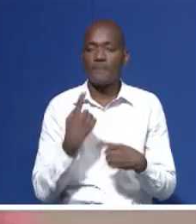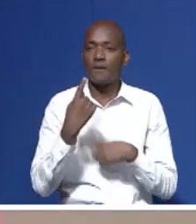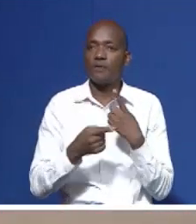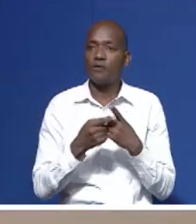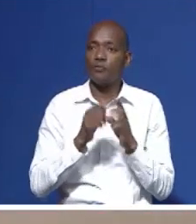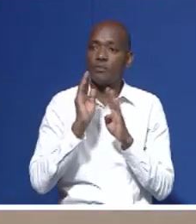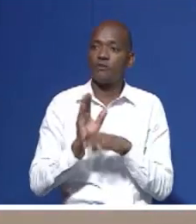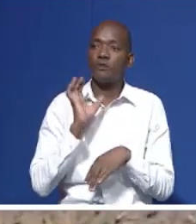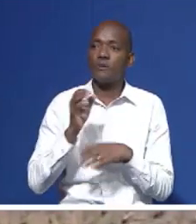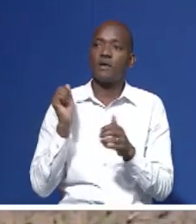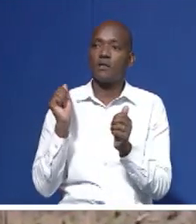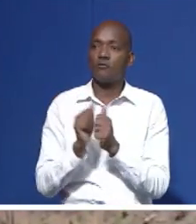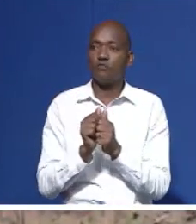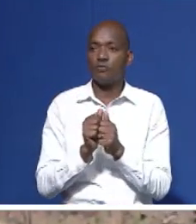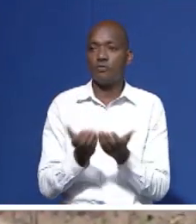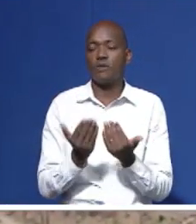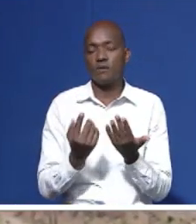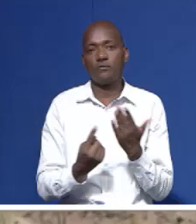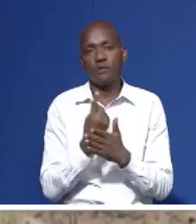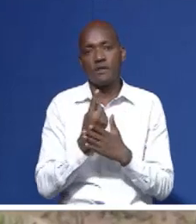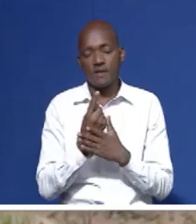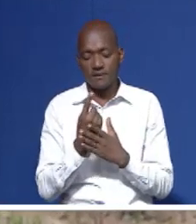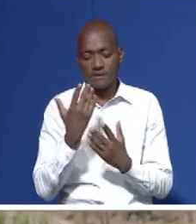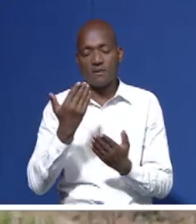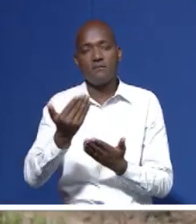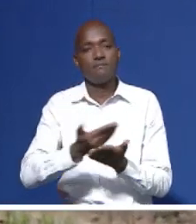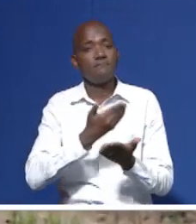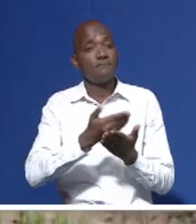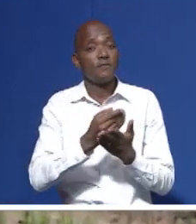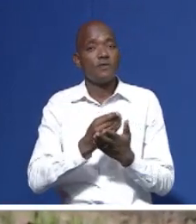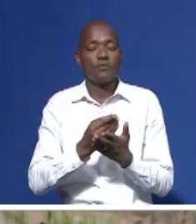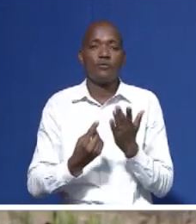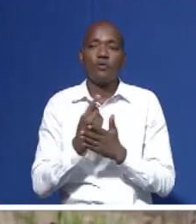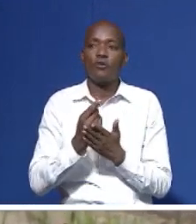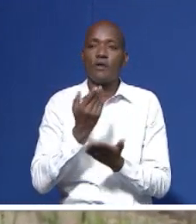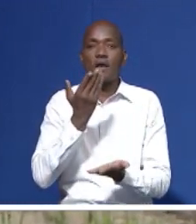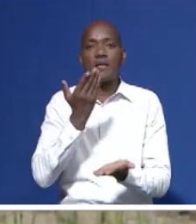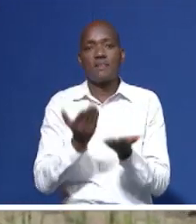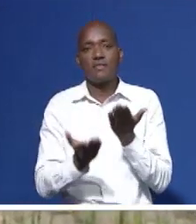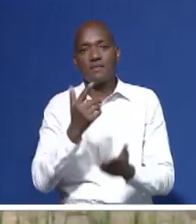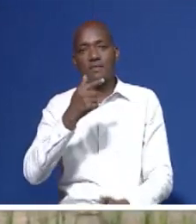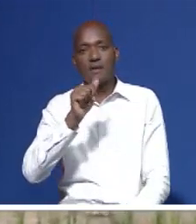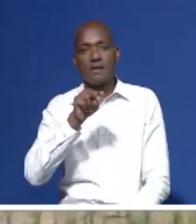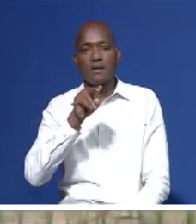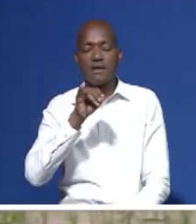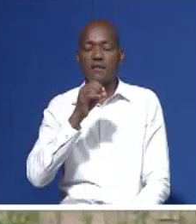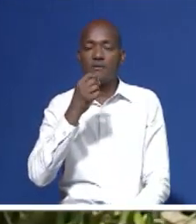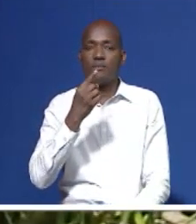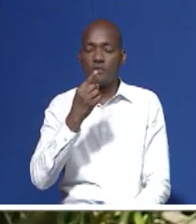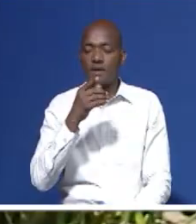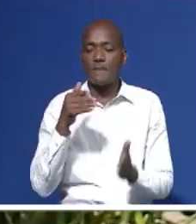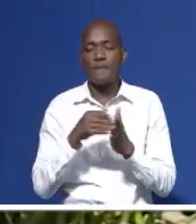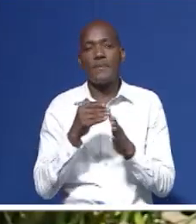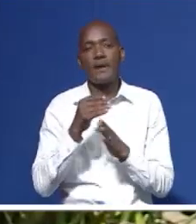ungeweza kuongeza uzalishaji wa mavuno kwa wakulima wa zao la mpunga kutoka tani 1 hadi kufikia tani 6 kwa eka 1 kwa mwaka,